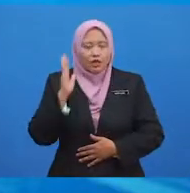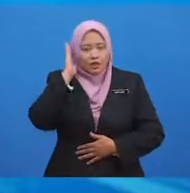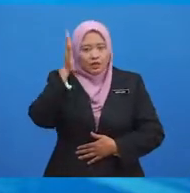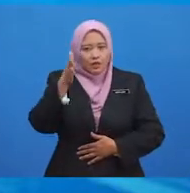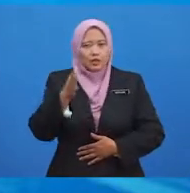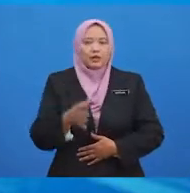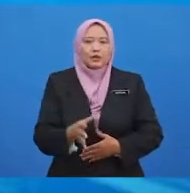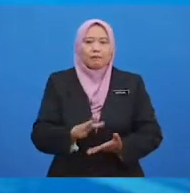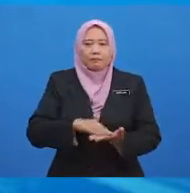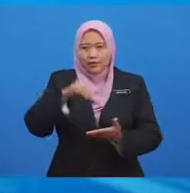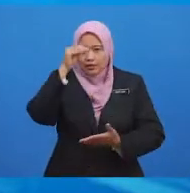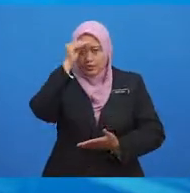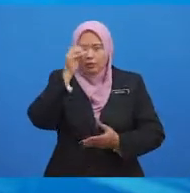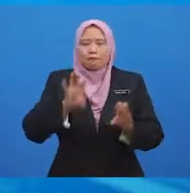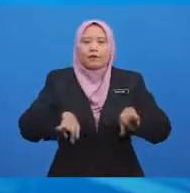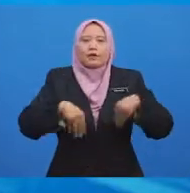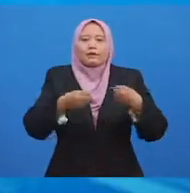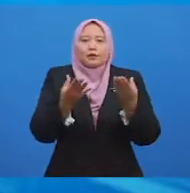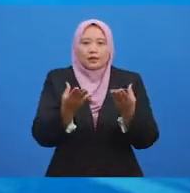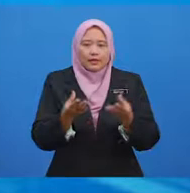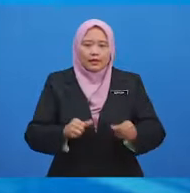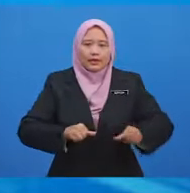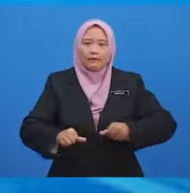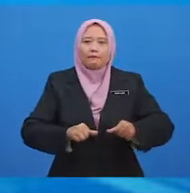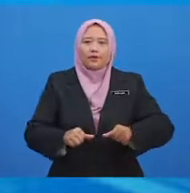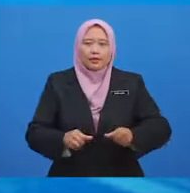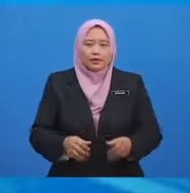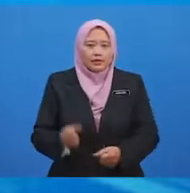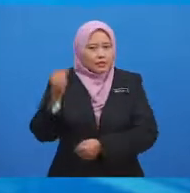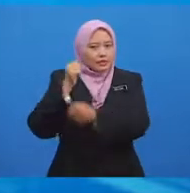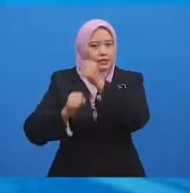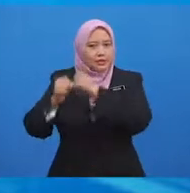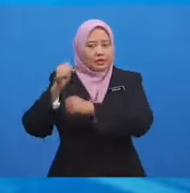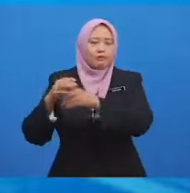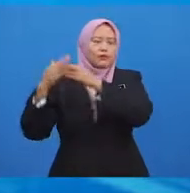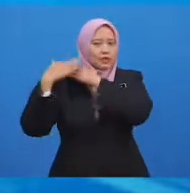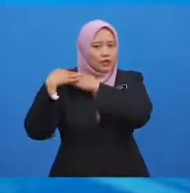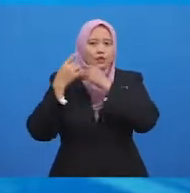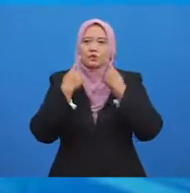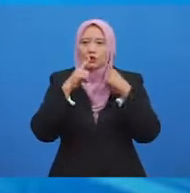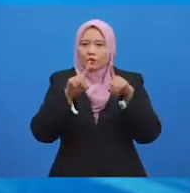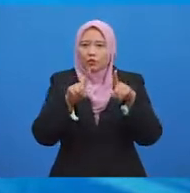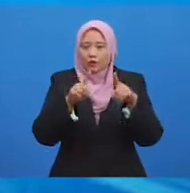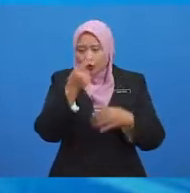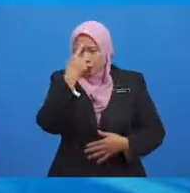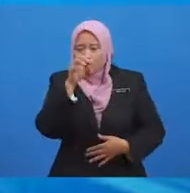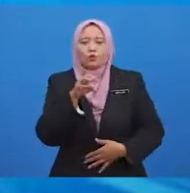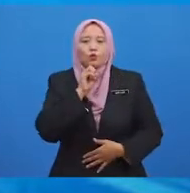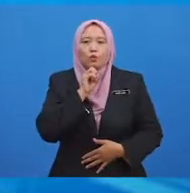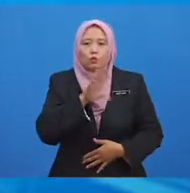mengenai bagaimana mengamalkan sikap bertanggungjawab dalam pembuangan polimer